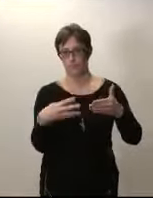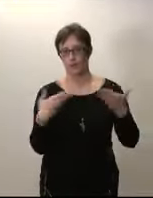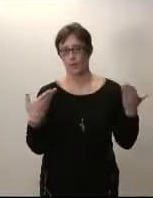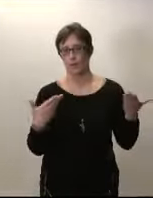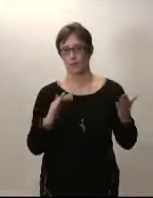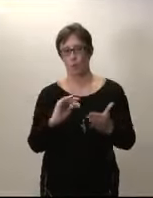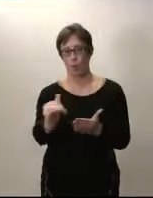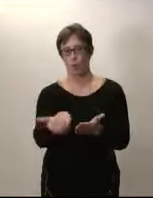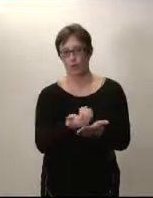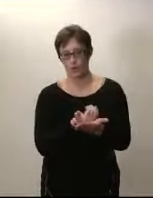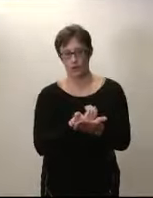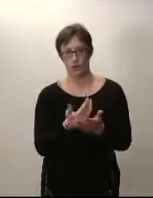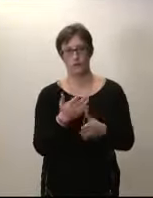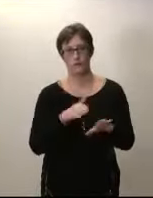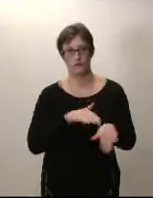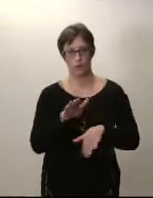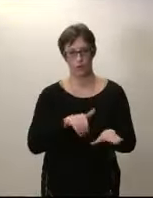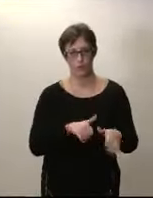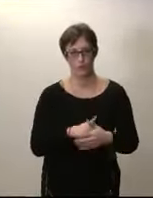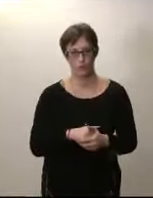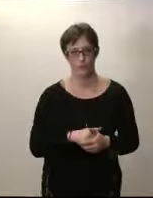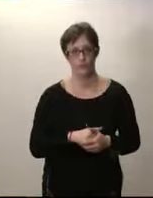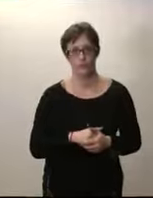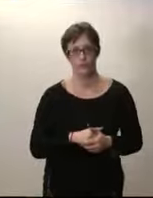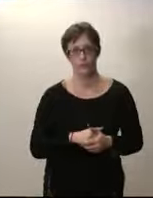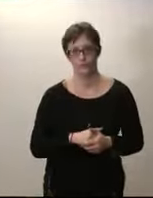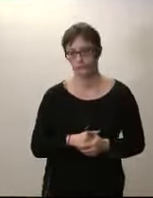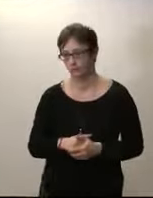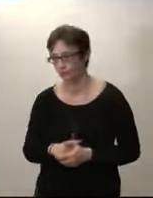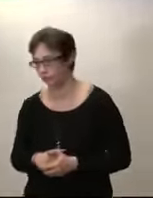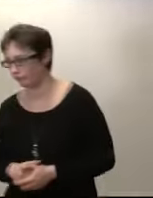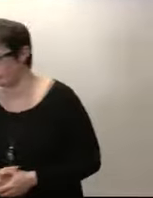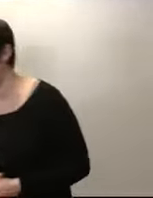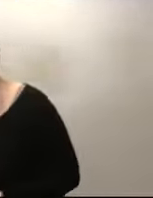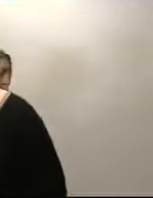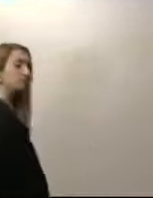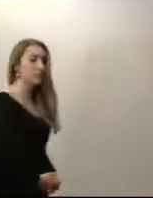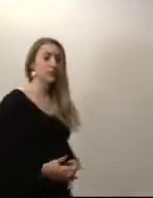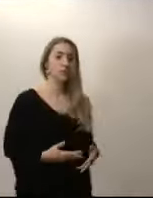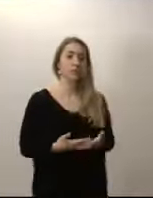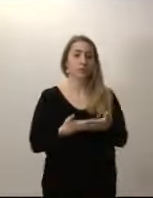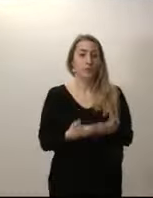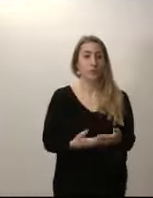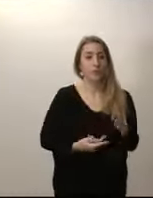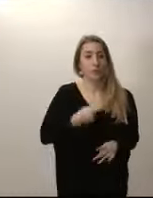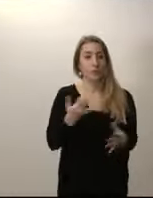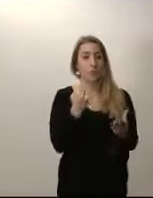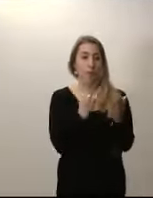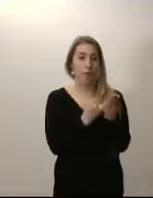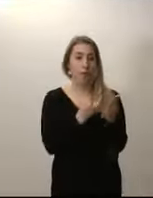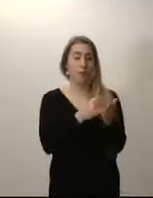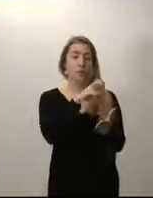fonctionnement. Donc le poste le plus important reste les impôts et taxes.